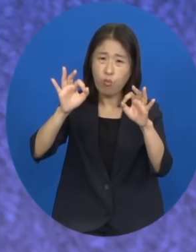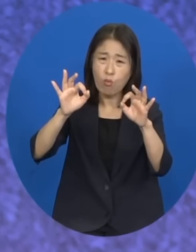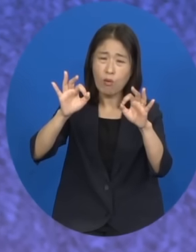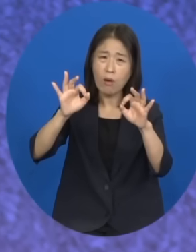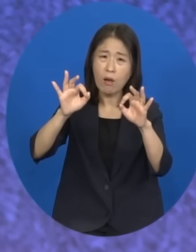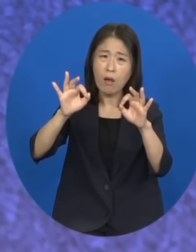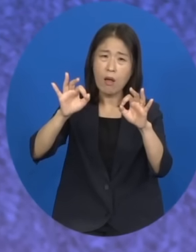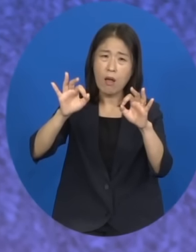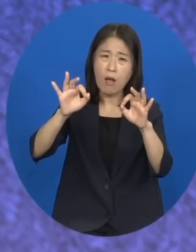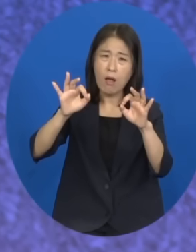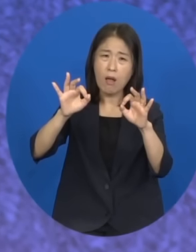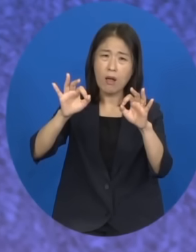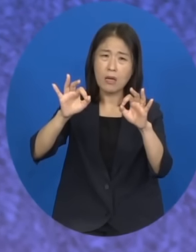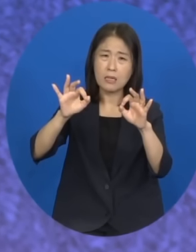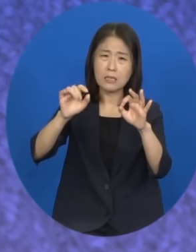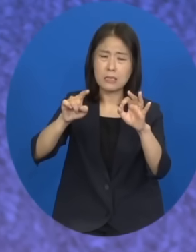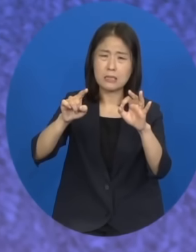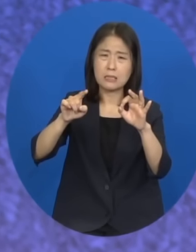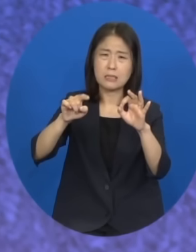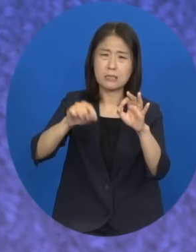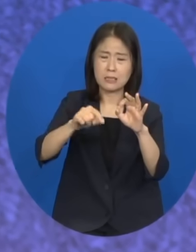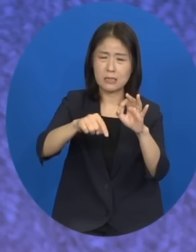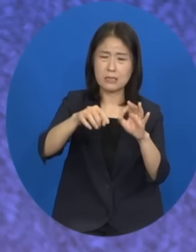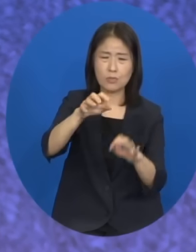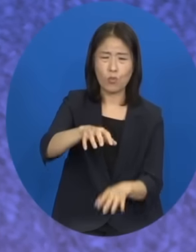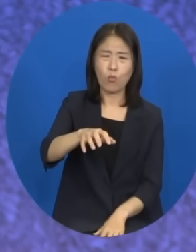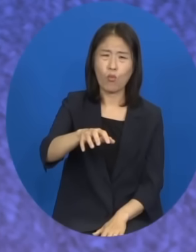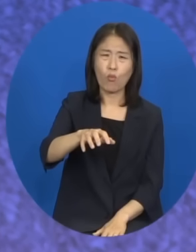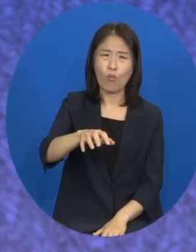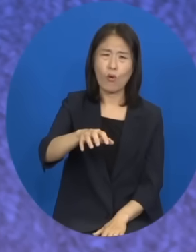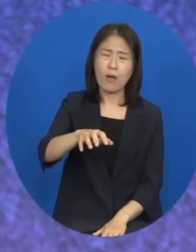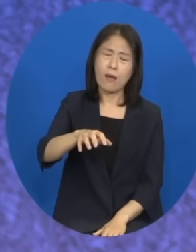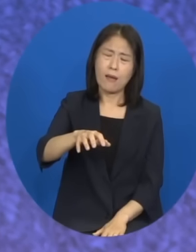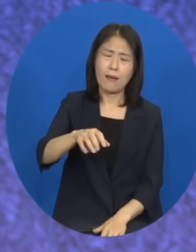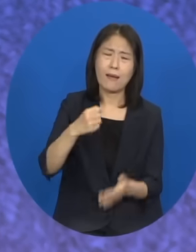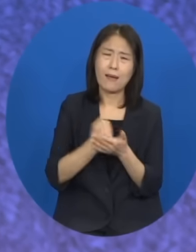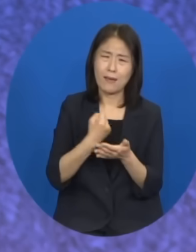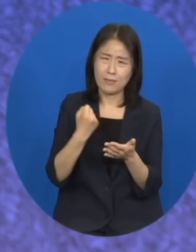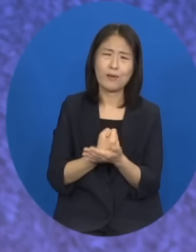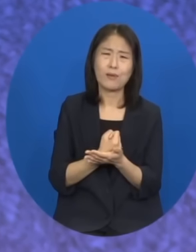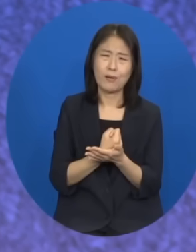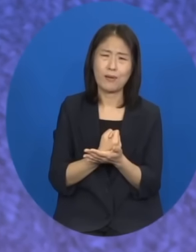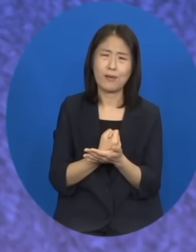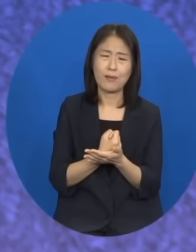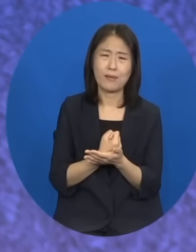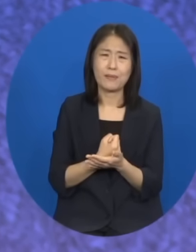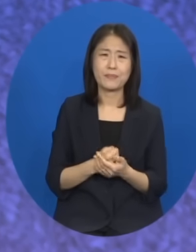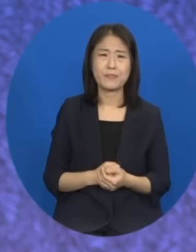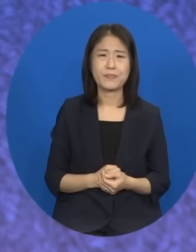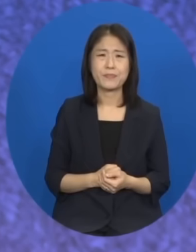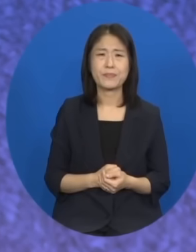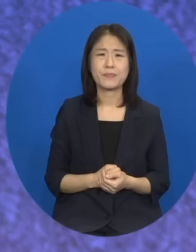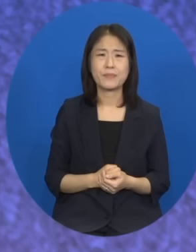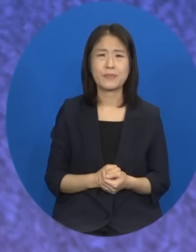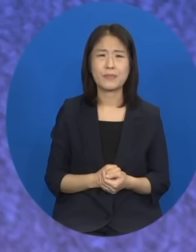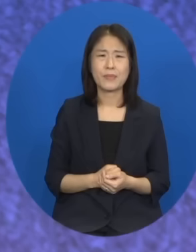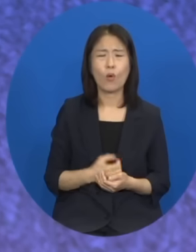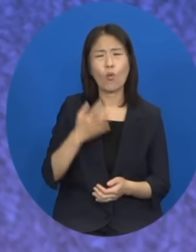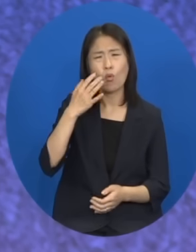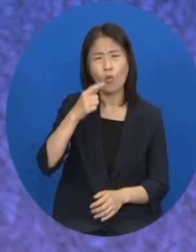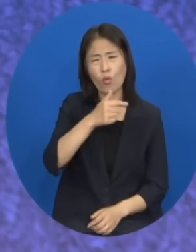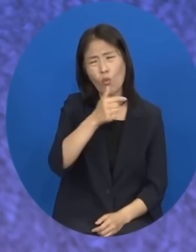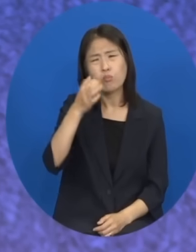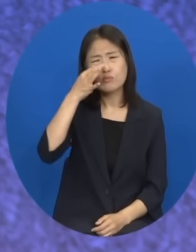것. 그 부흥의 유적 기록들이 그렇게 진열되어 있긴 하지만 너무 초라한 곳이